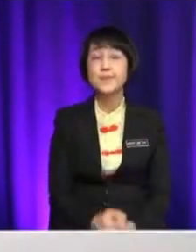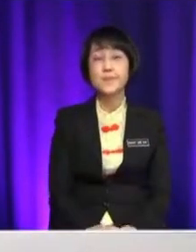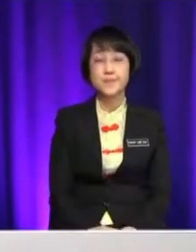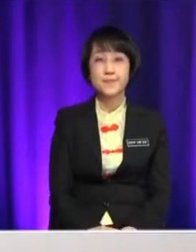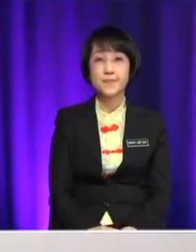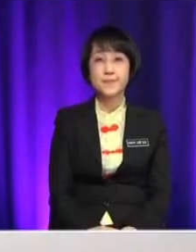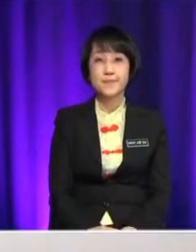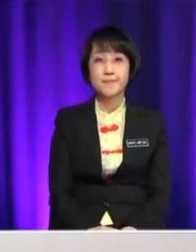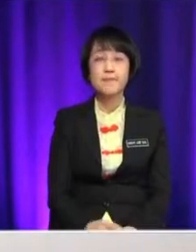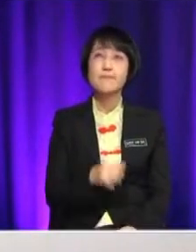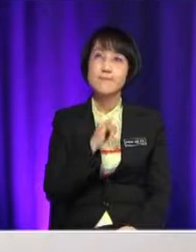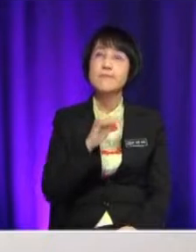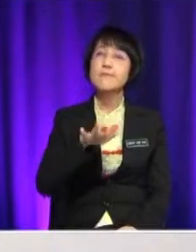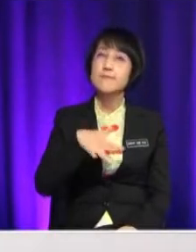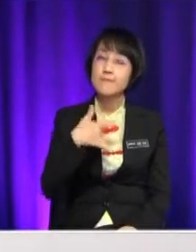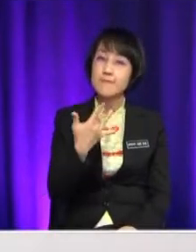Okey, pandangan saya,